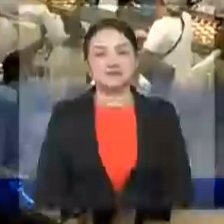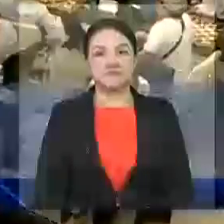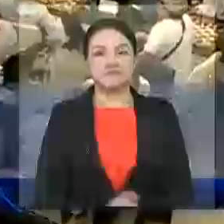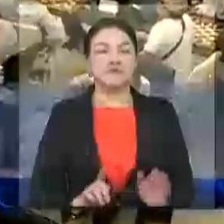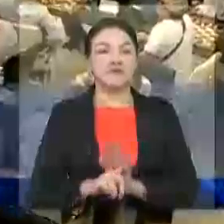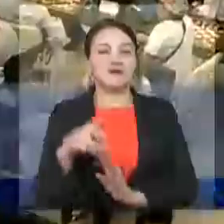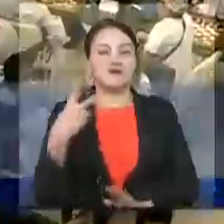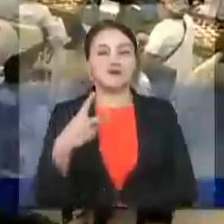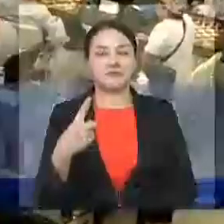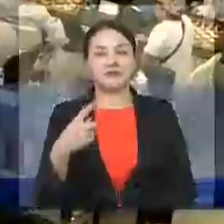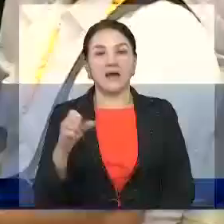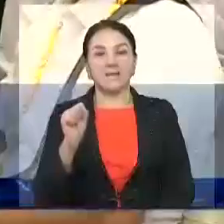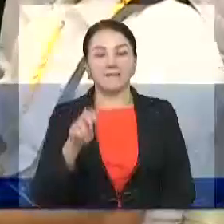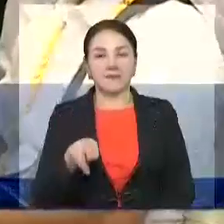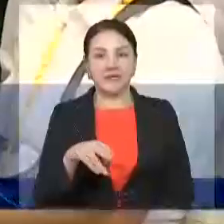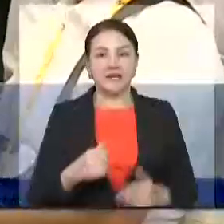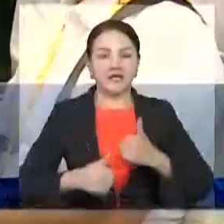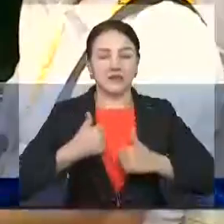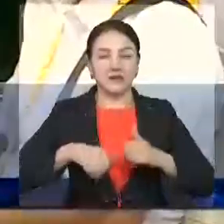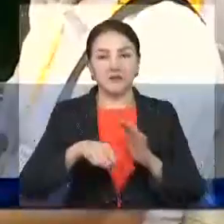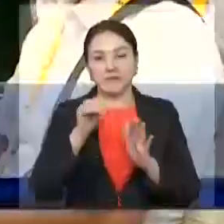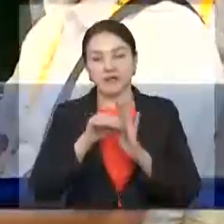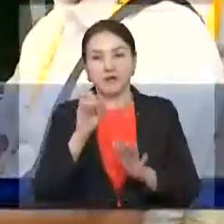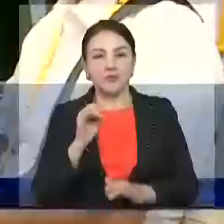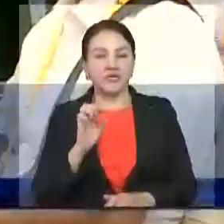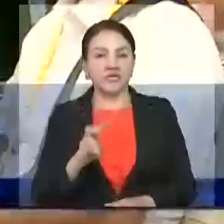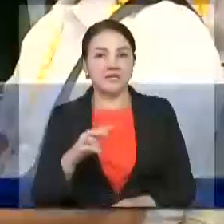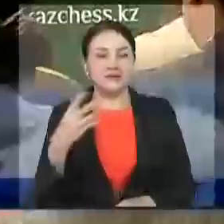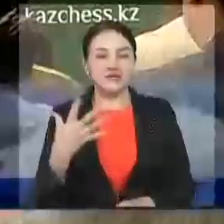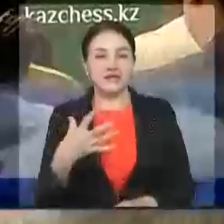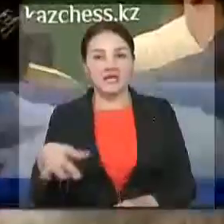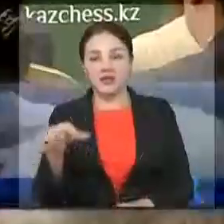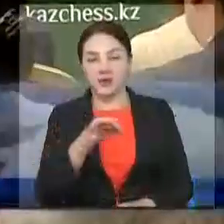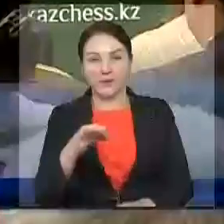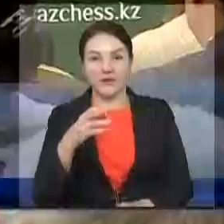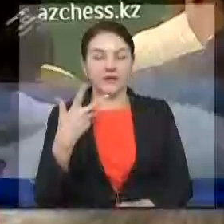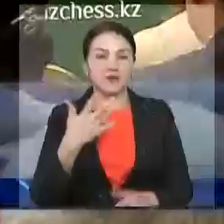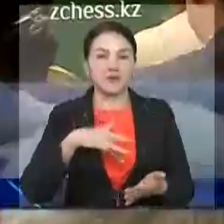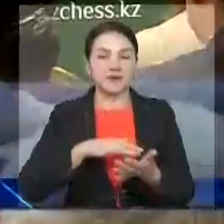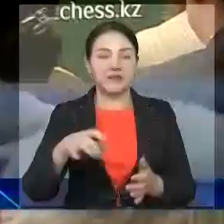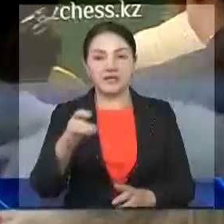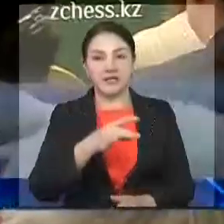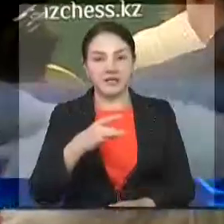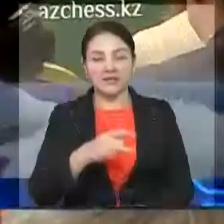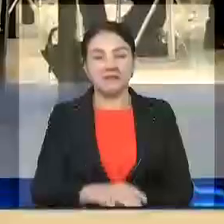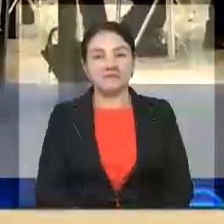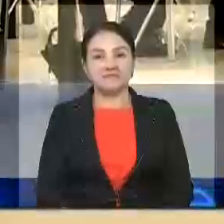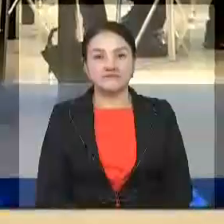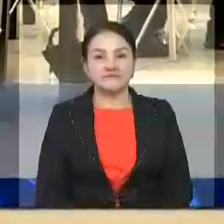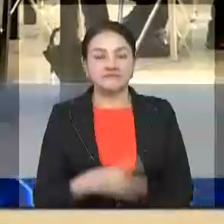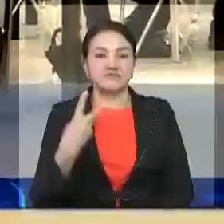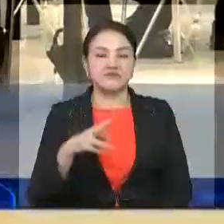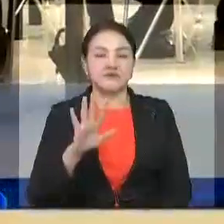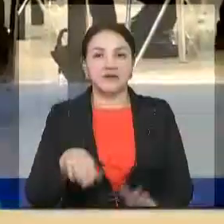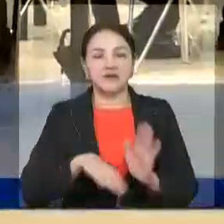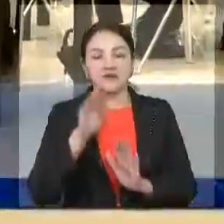Начиная с 21 апреля отборочные турниры Кубка Сенат Open прошли в 15 областях и 3 городах республиканского значения.